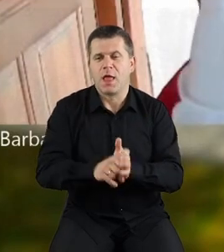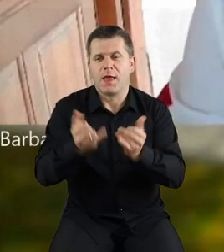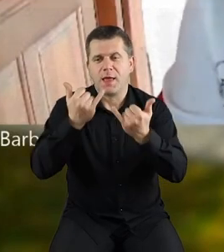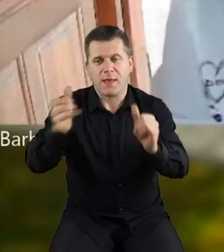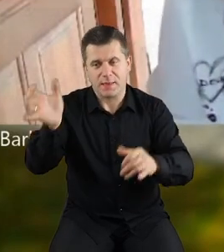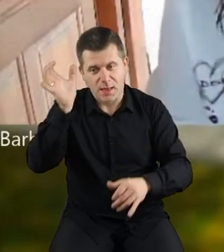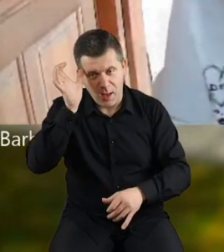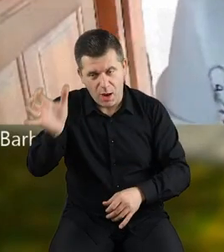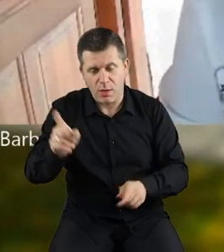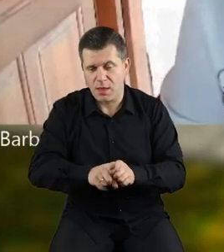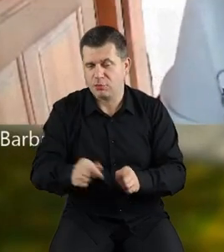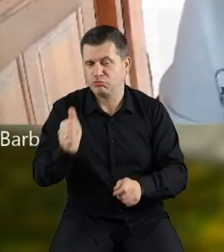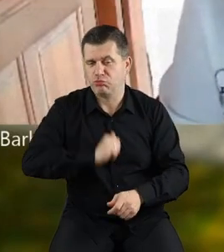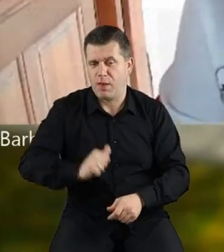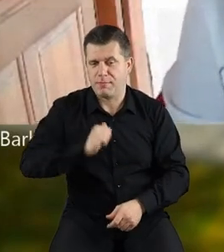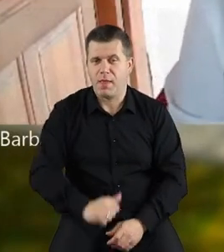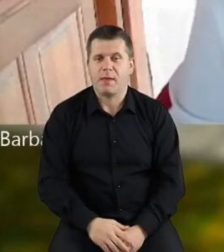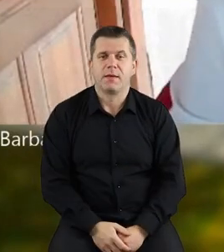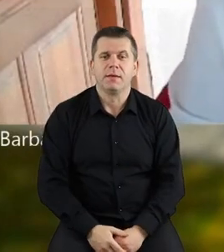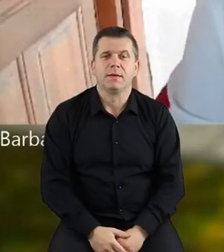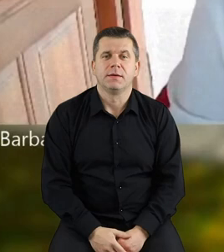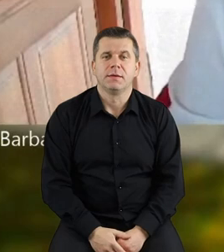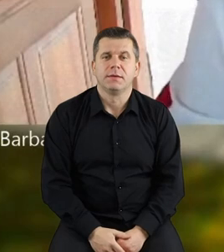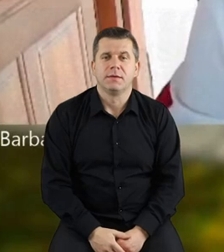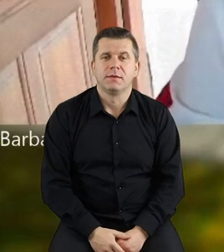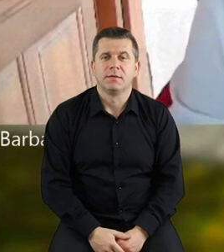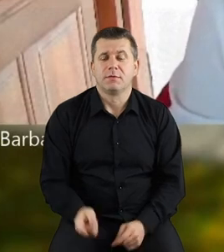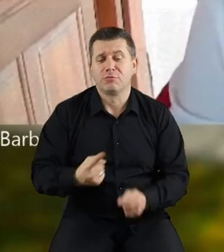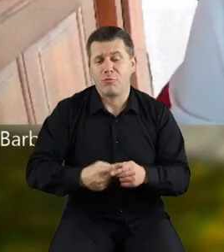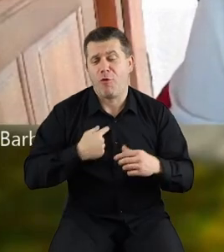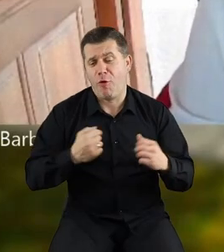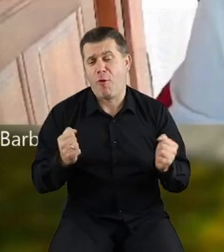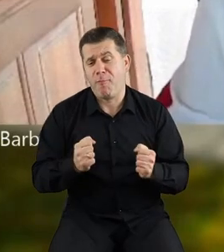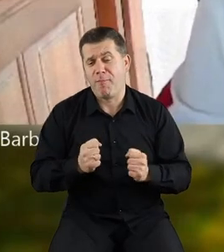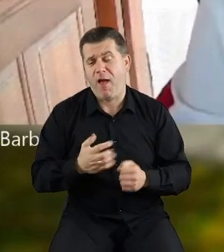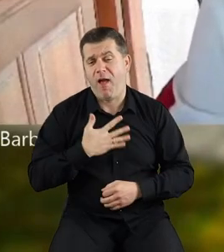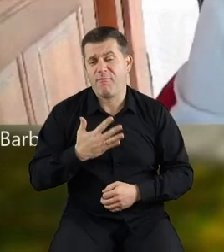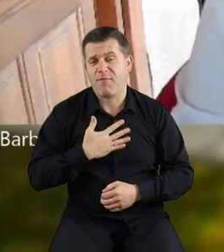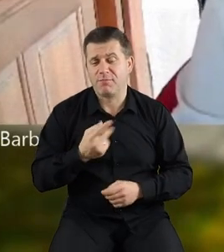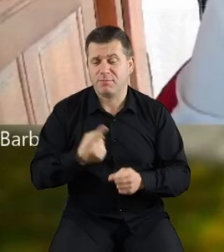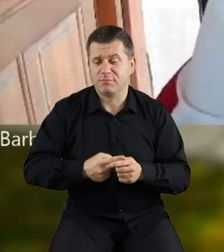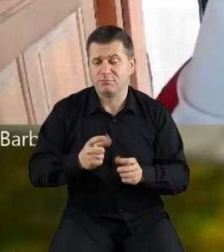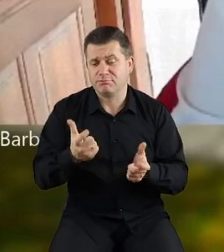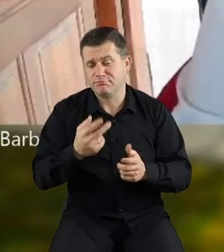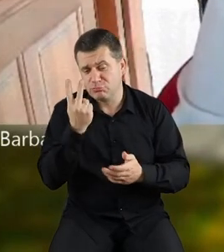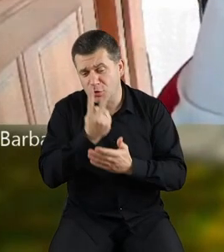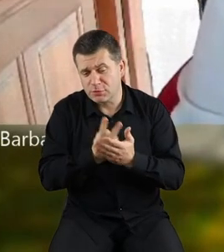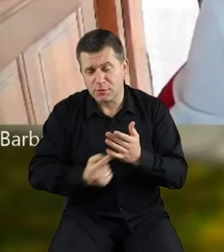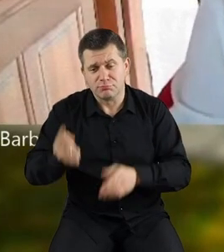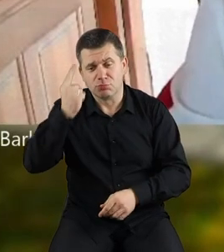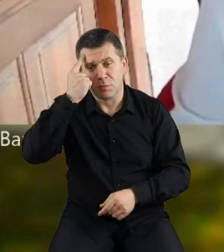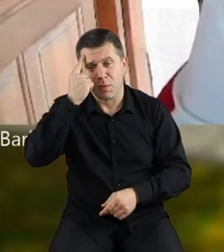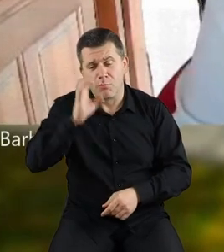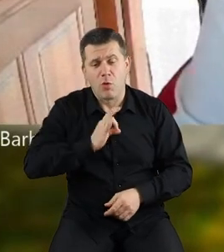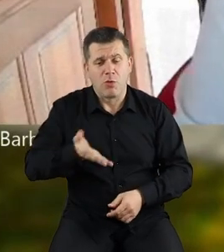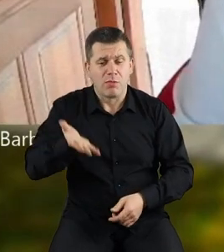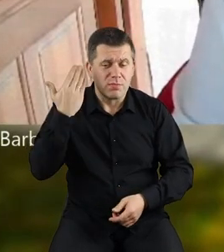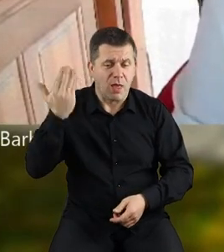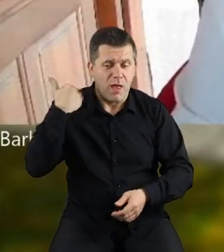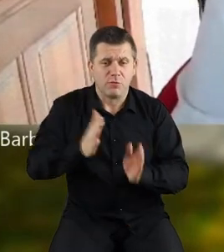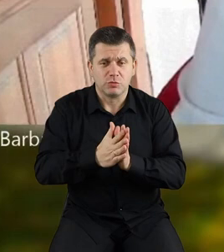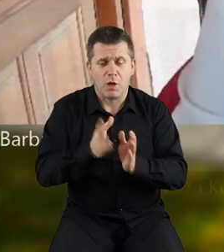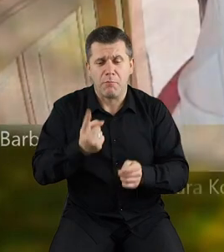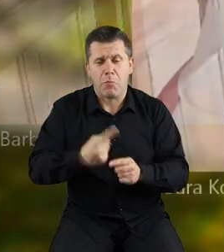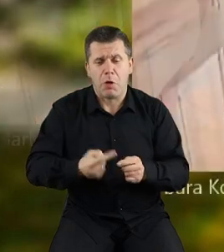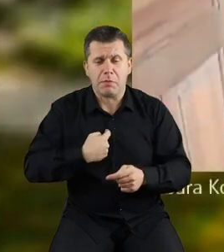tylko wobec innych autorów, przede wszystkim wobec samej siebie. I obawiam się, że przeczytam, czy przypomnę sobie moją